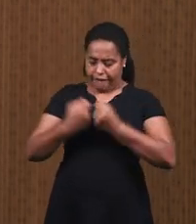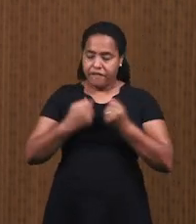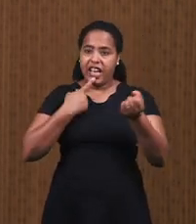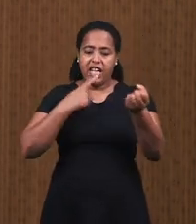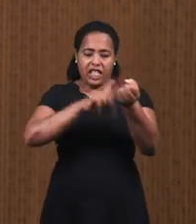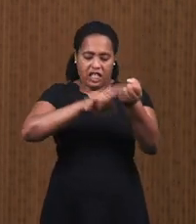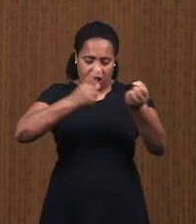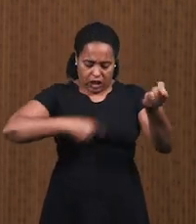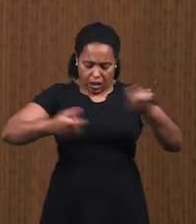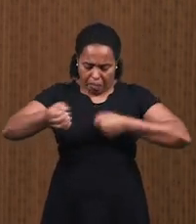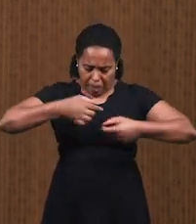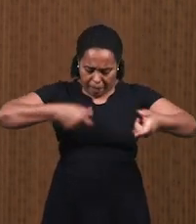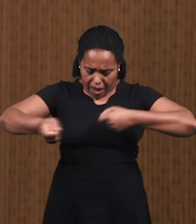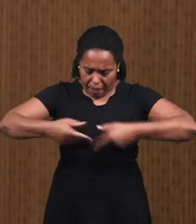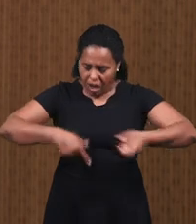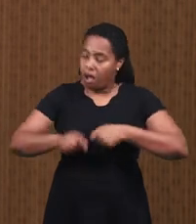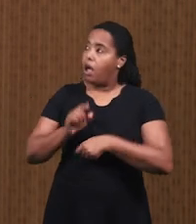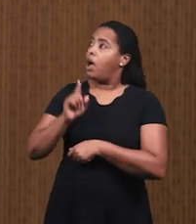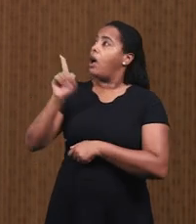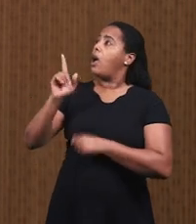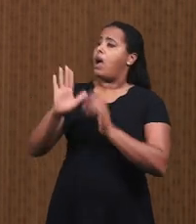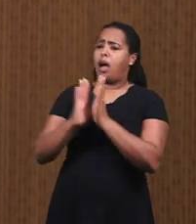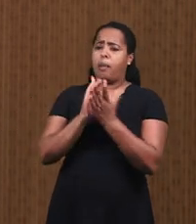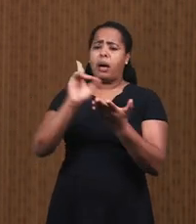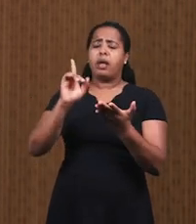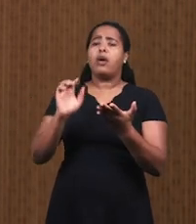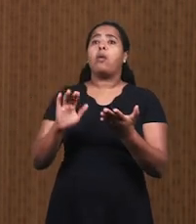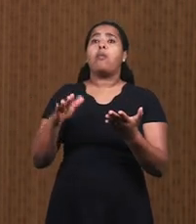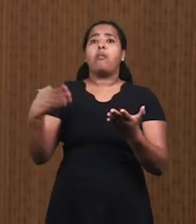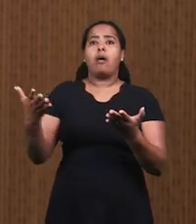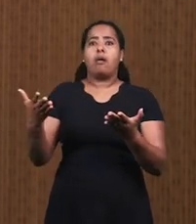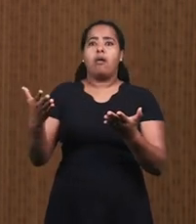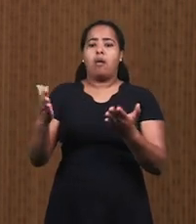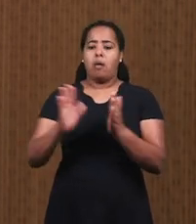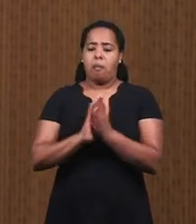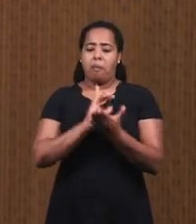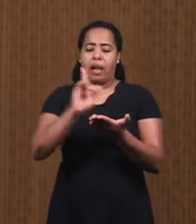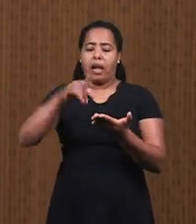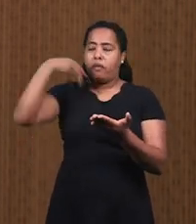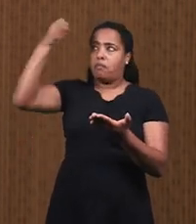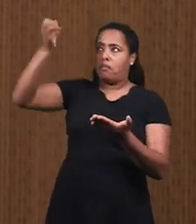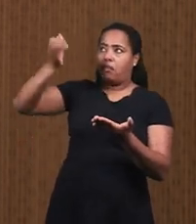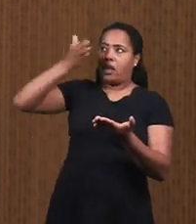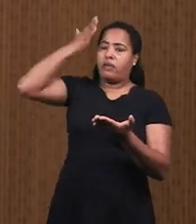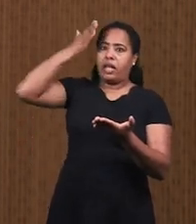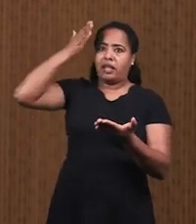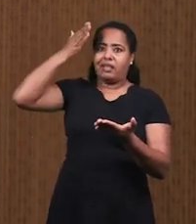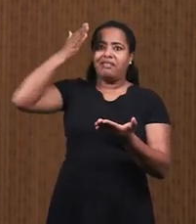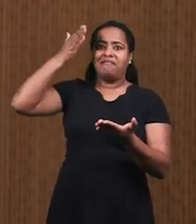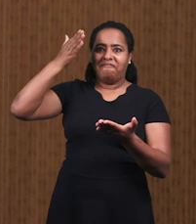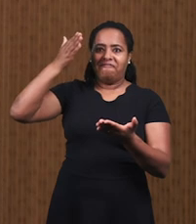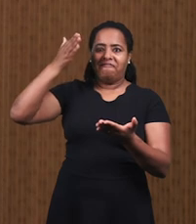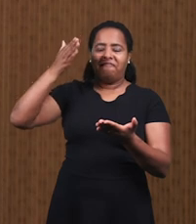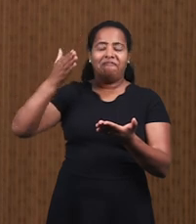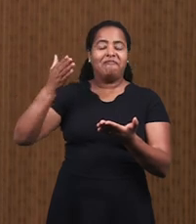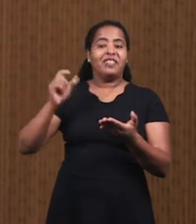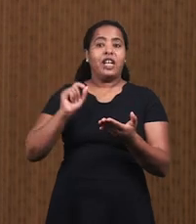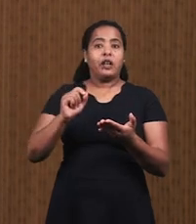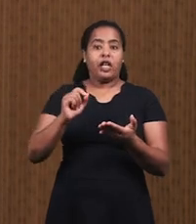прославленного, в одеждах, обогренных кровью. Он говорит, это Слово Божье. Какое слово? Живое